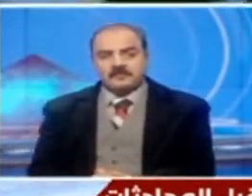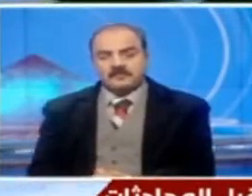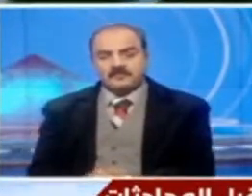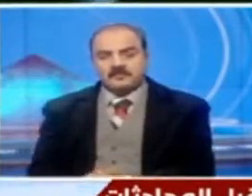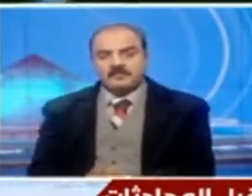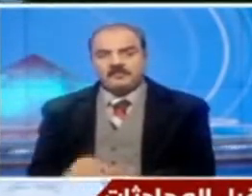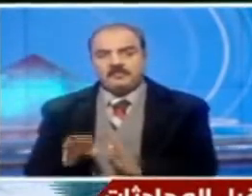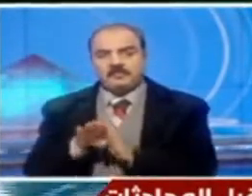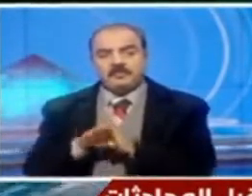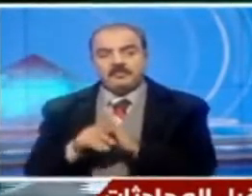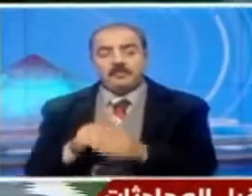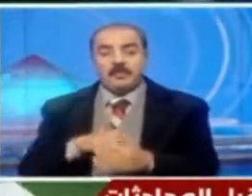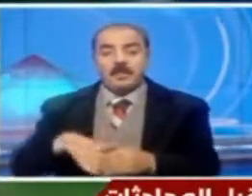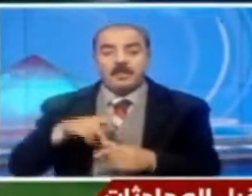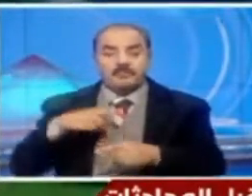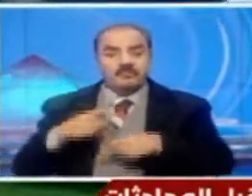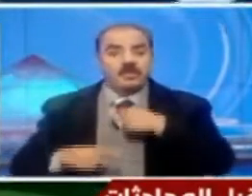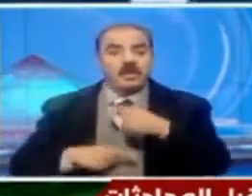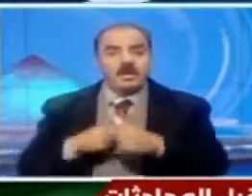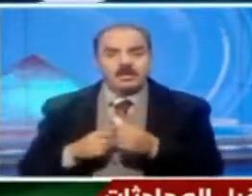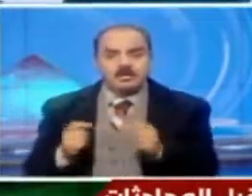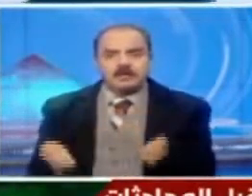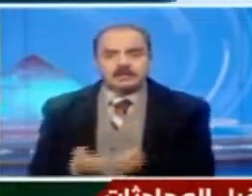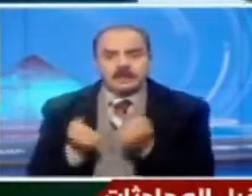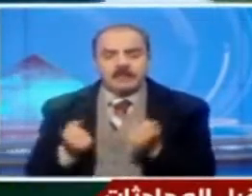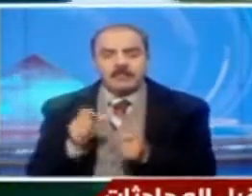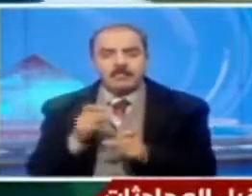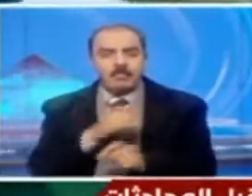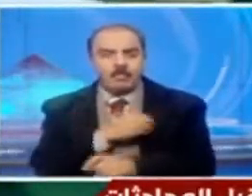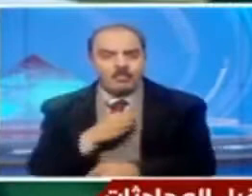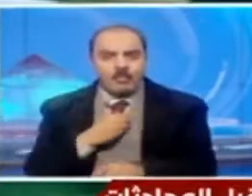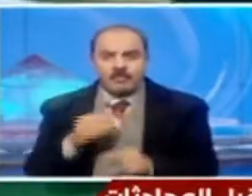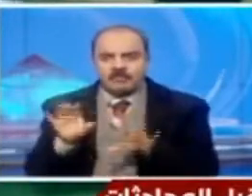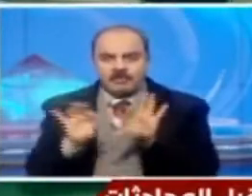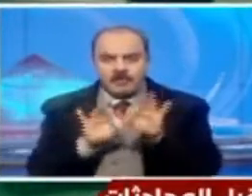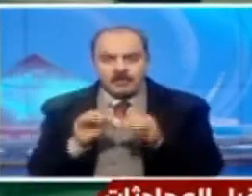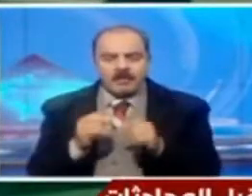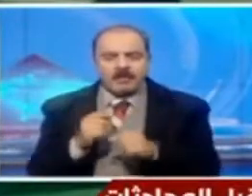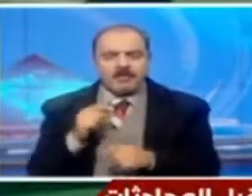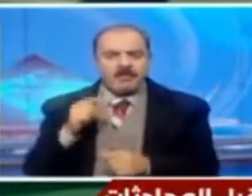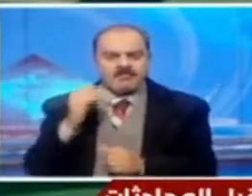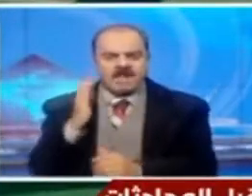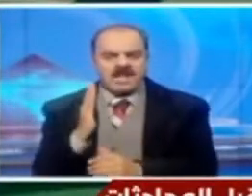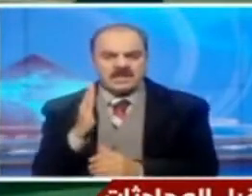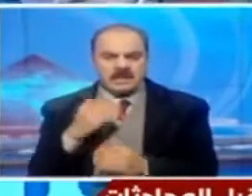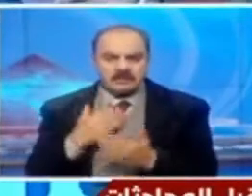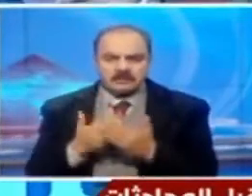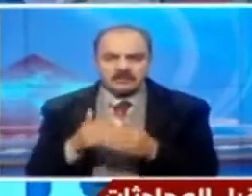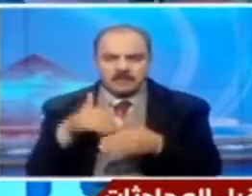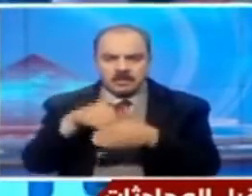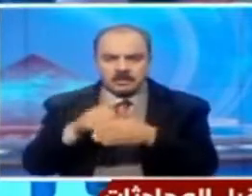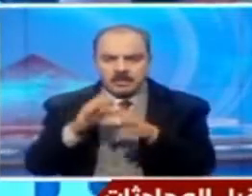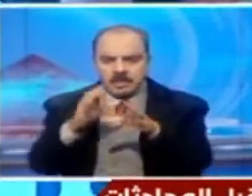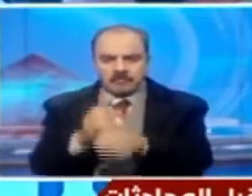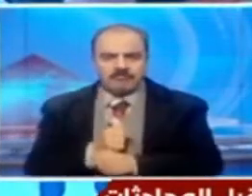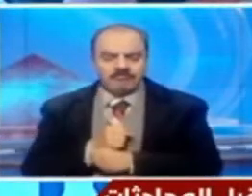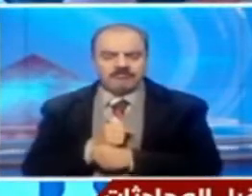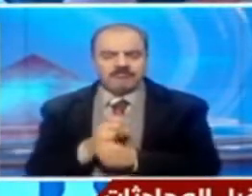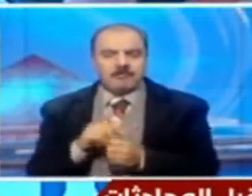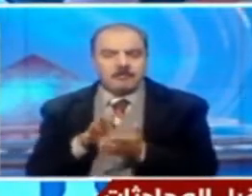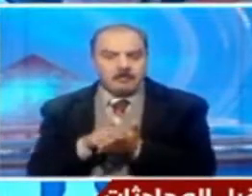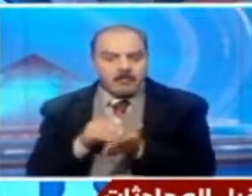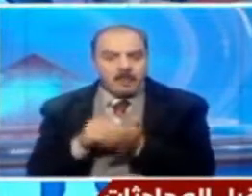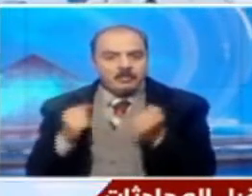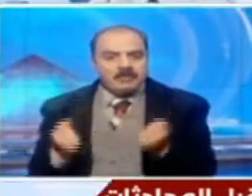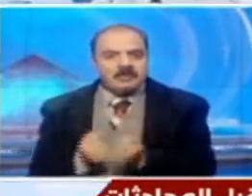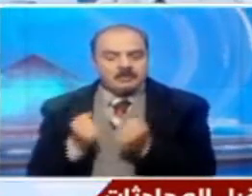في إطار التعليم الطبي المستمر بتأهيل وتدريب الكوادر الطبية العمود الفقري لتطوير المنظومة الصحية في مصر، تم البدء في